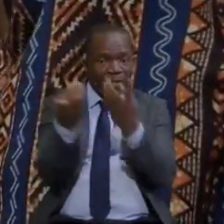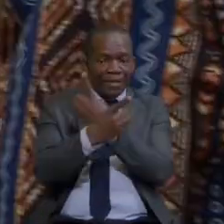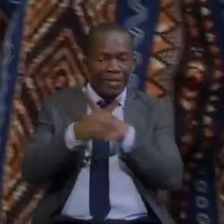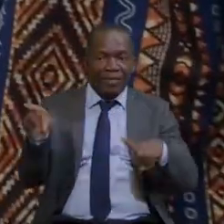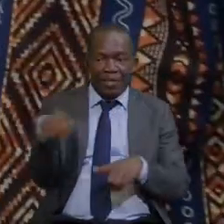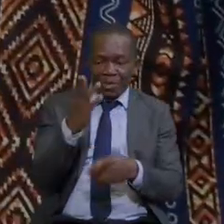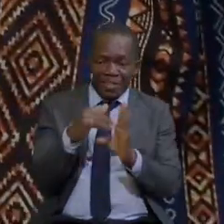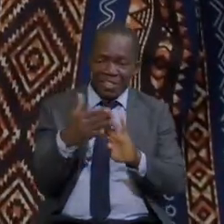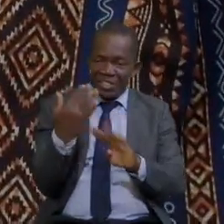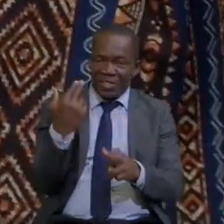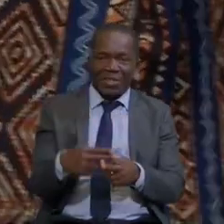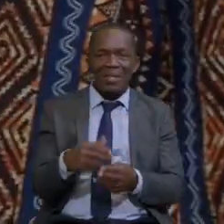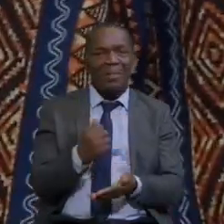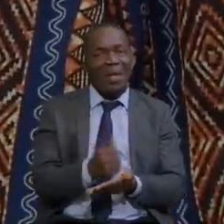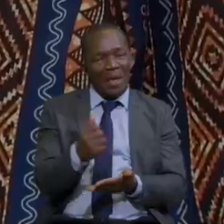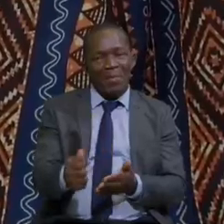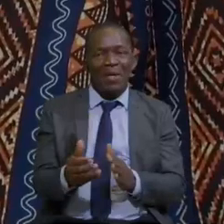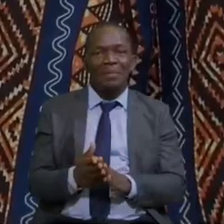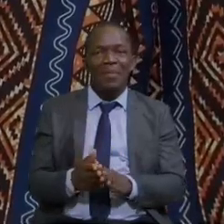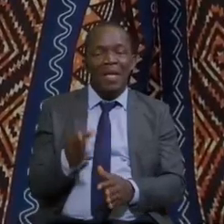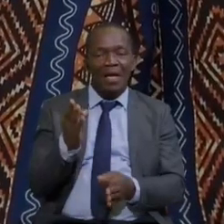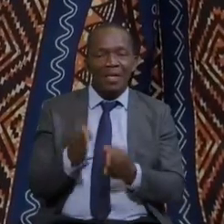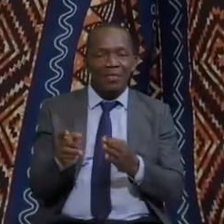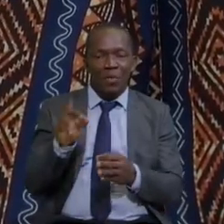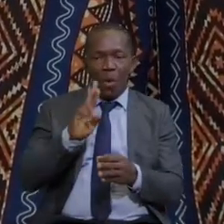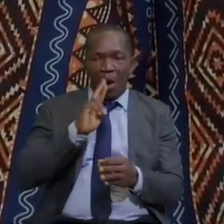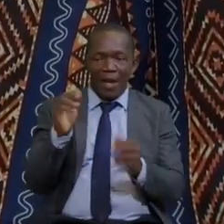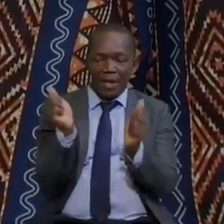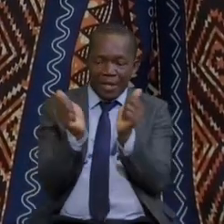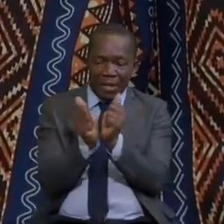Amen. Tu es captif à la substance,